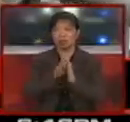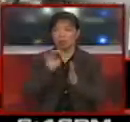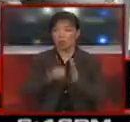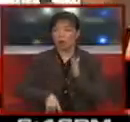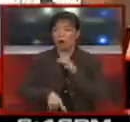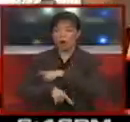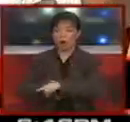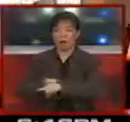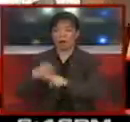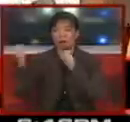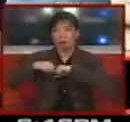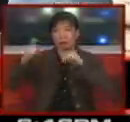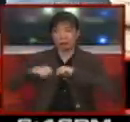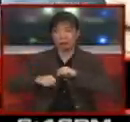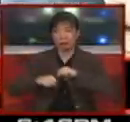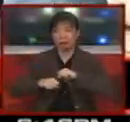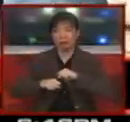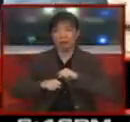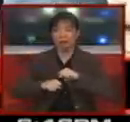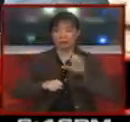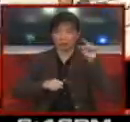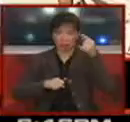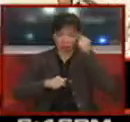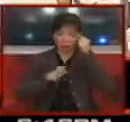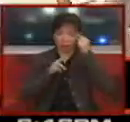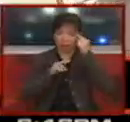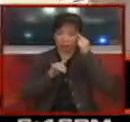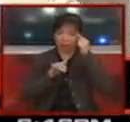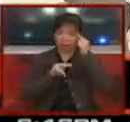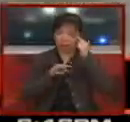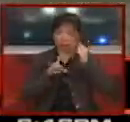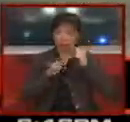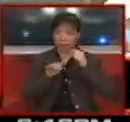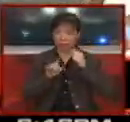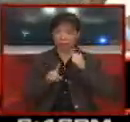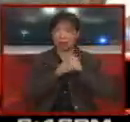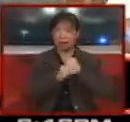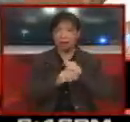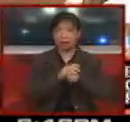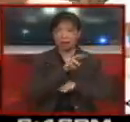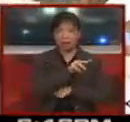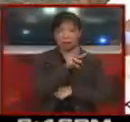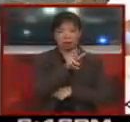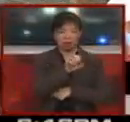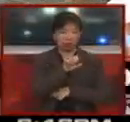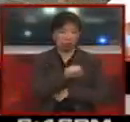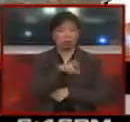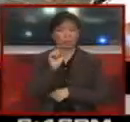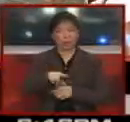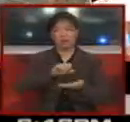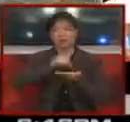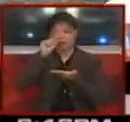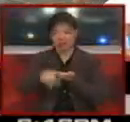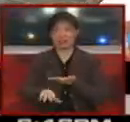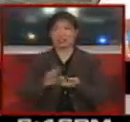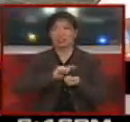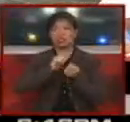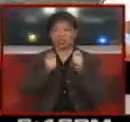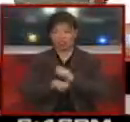na kasunduan ng pamahalaan at ng Maynilad at Manila Water. Ang aming panawagan sa gobyerno